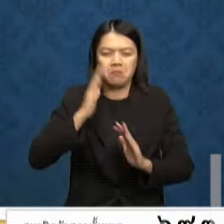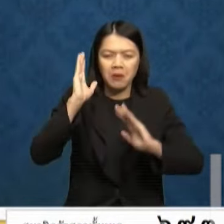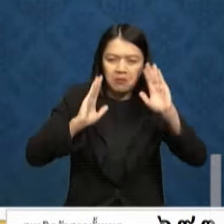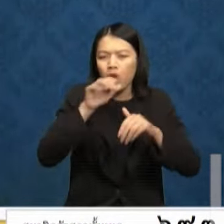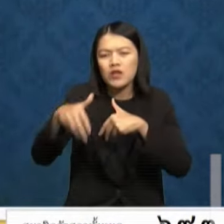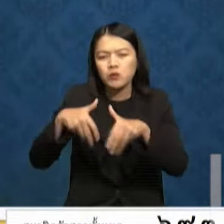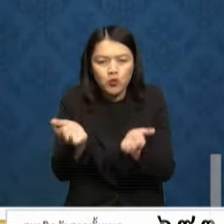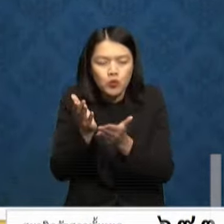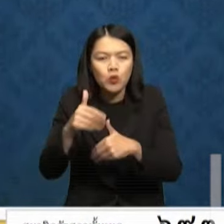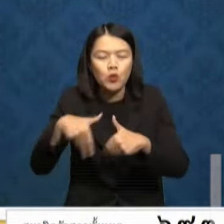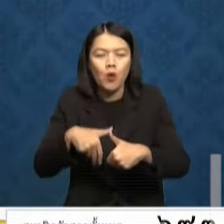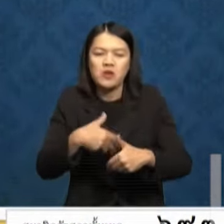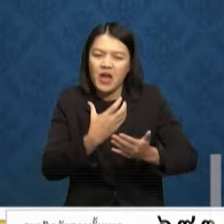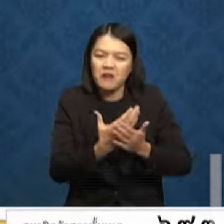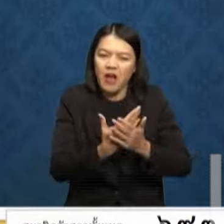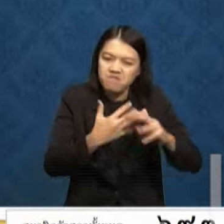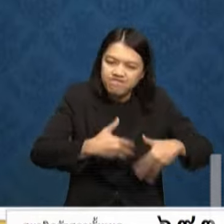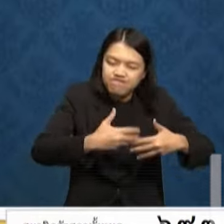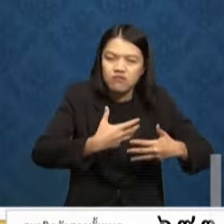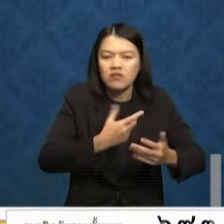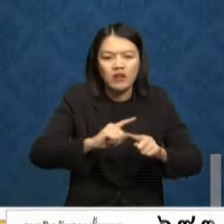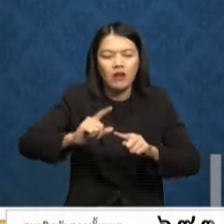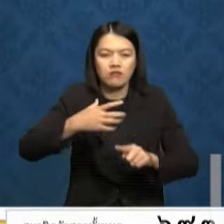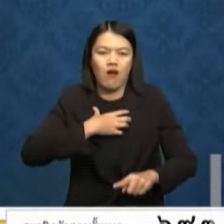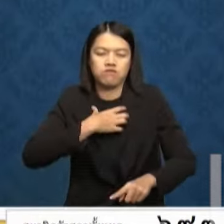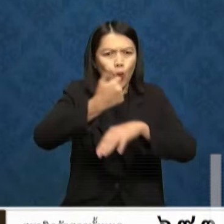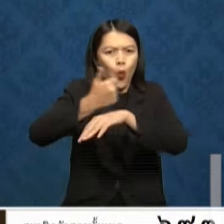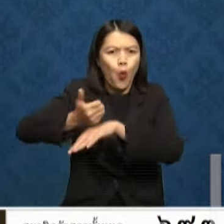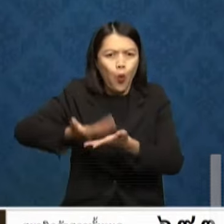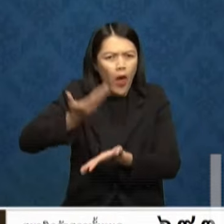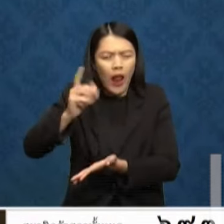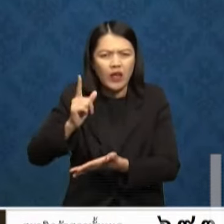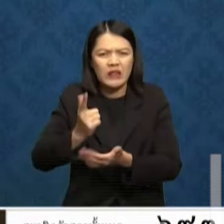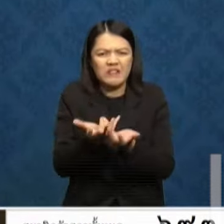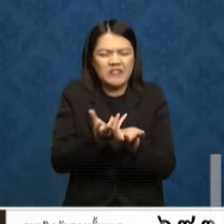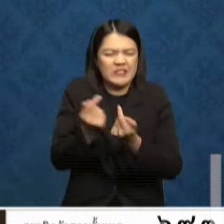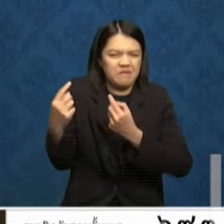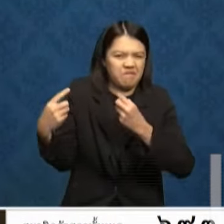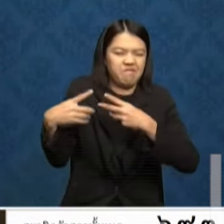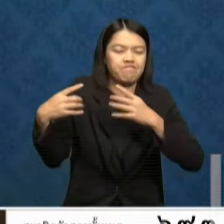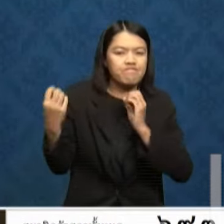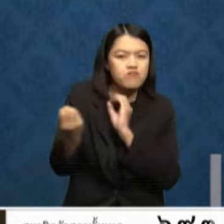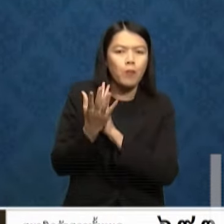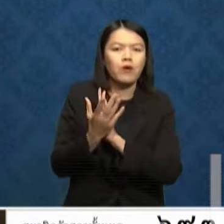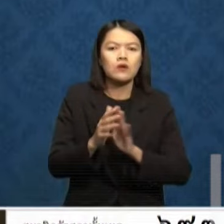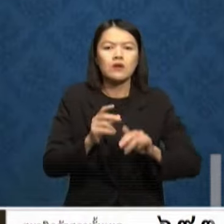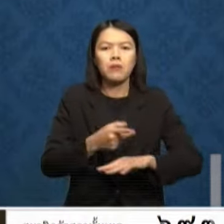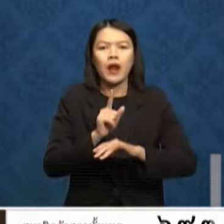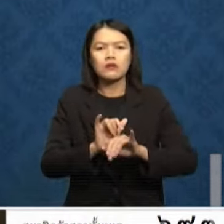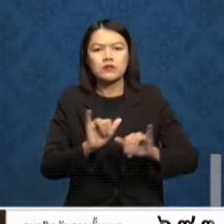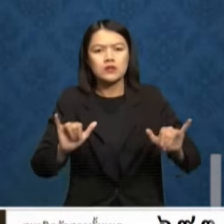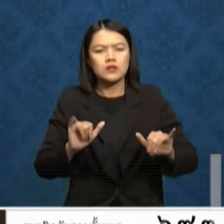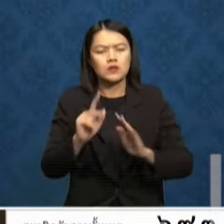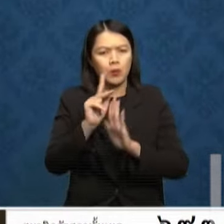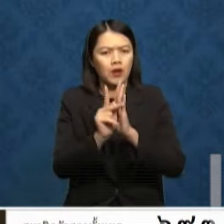อ้างประชาชนแล้วมากอบโกยผลประโยชน์อย่างตกตกรรและมุมมเสียดสีชัดเจนครับท่านประธานจะนิ่งเฉยไม่ได้ครับผิดข้อ